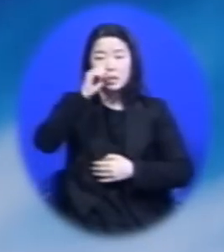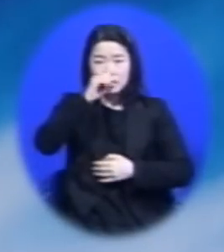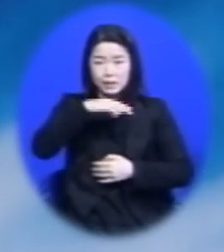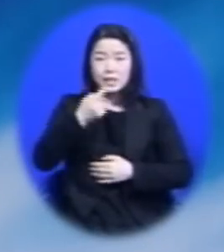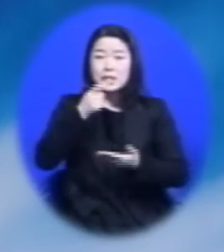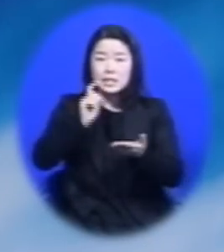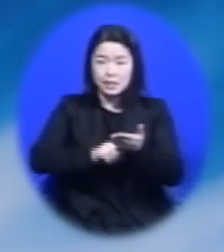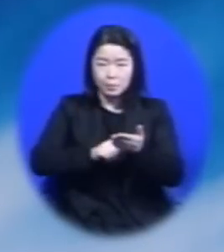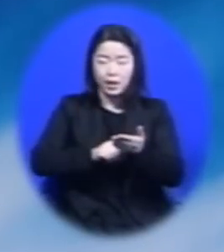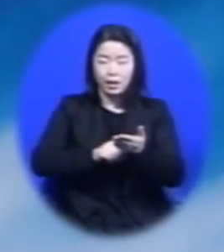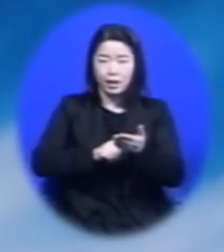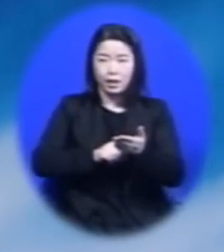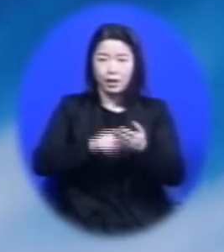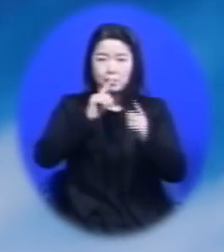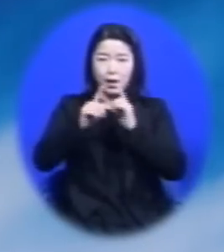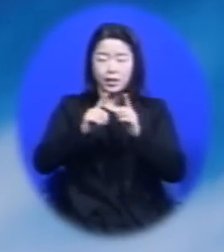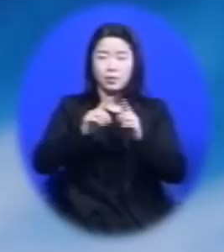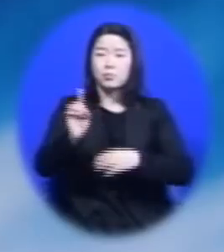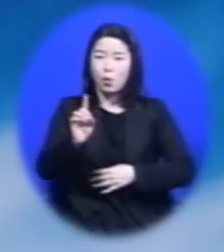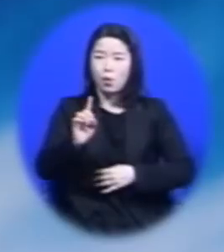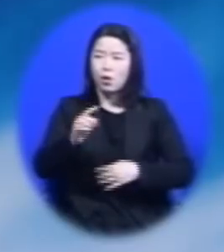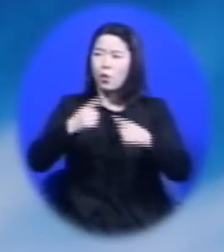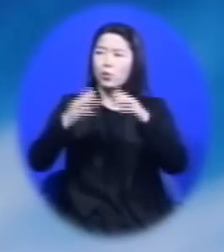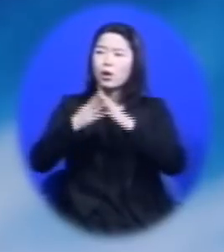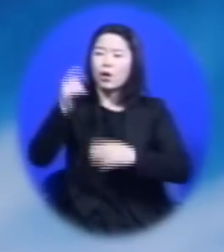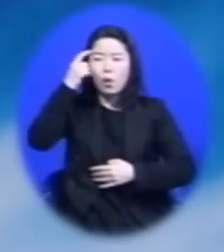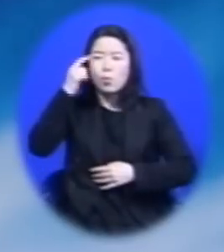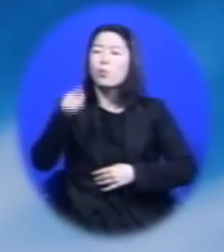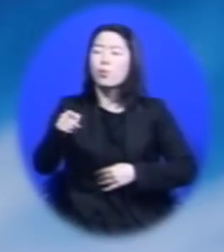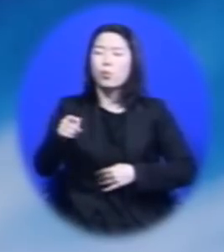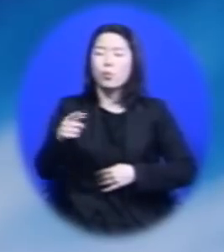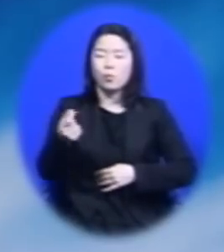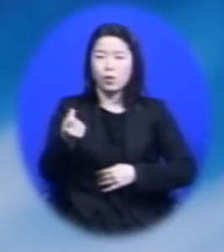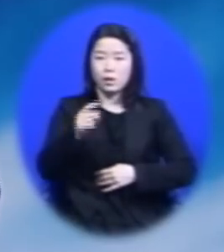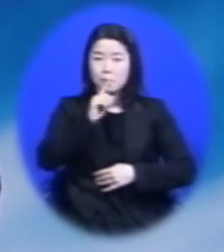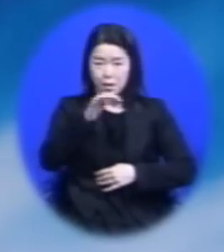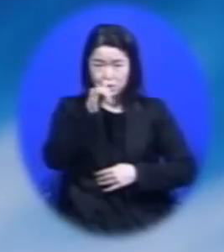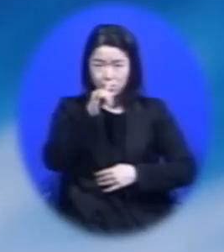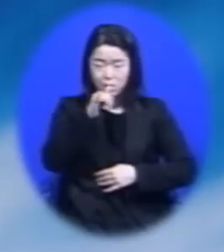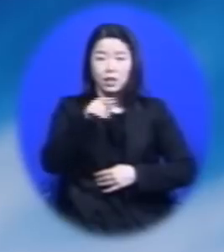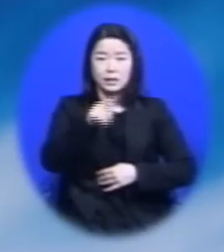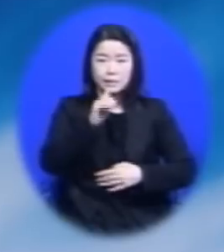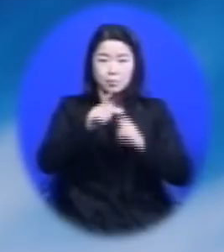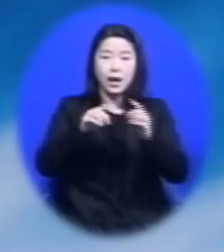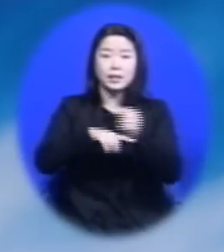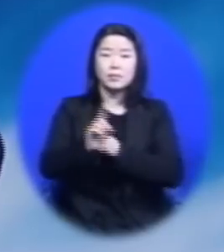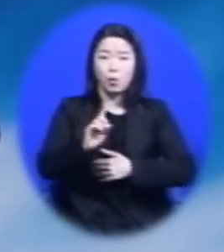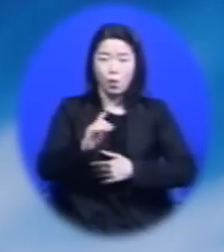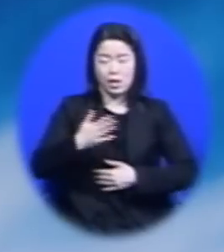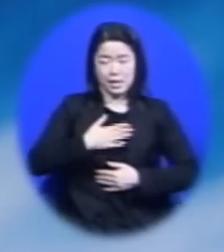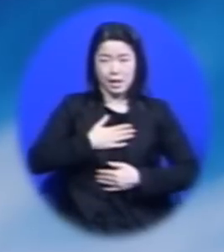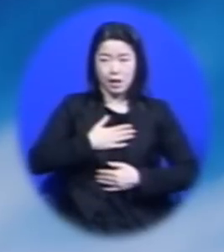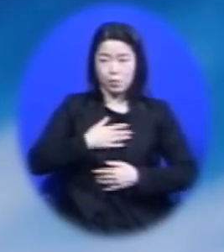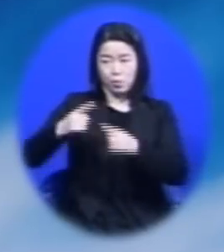나오는 이야기가 교회가 왜 이래 하는 말을 흔히들 합니다 그 말은 자기와